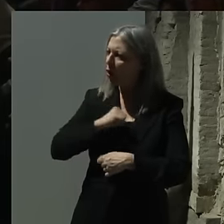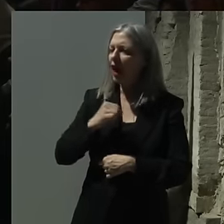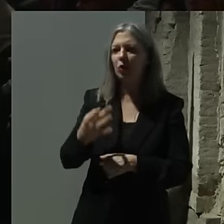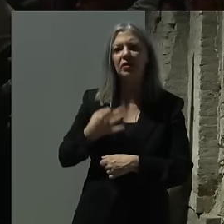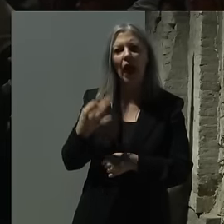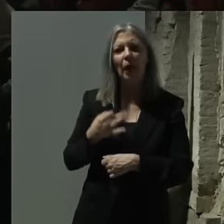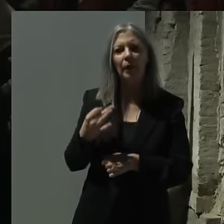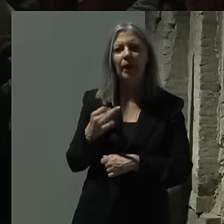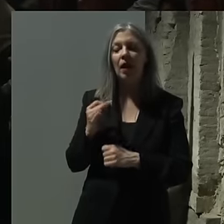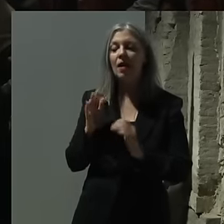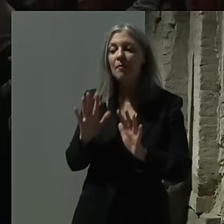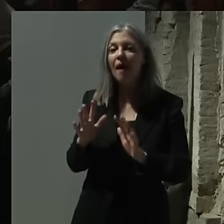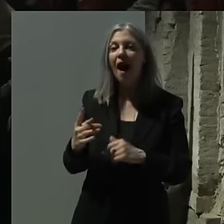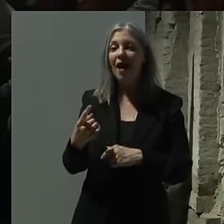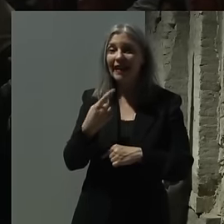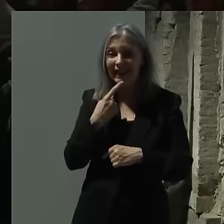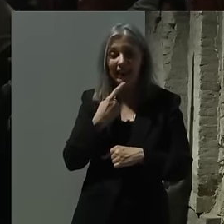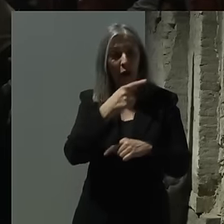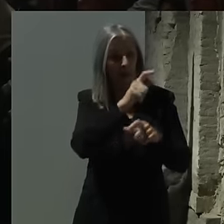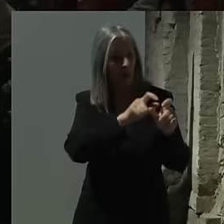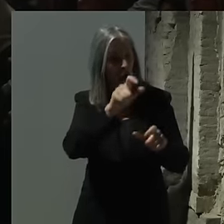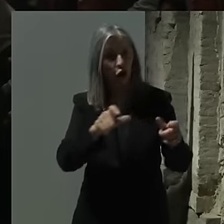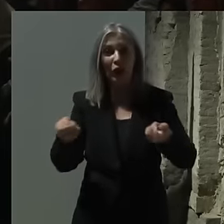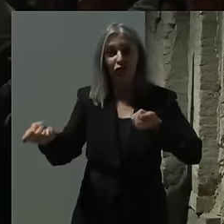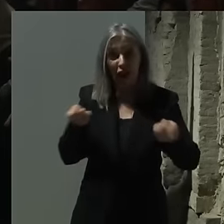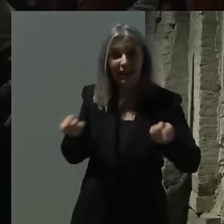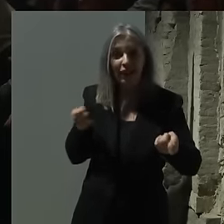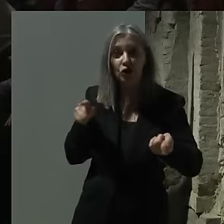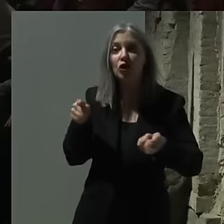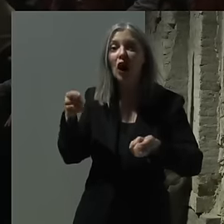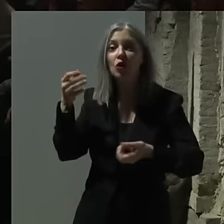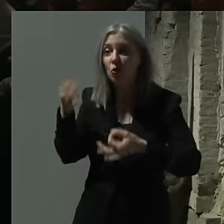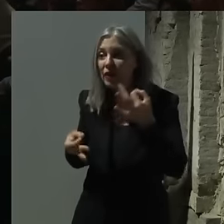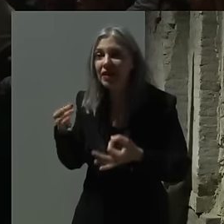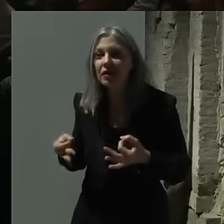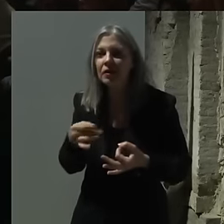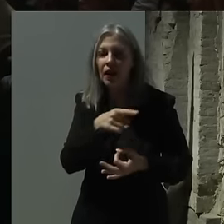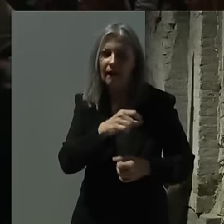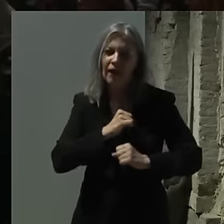meno purtroppo a chi la giustizia la gestisce. Cioè,